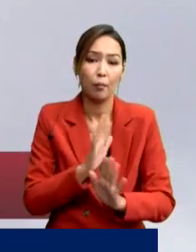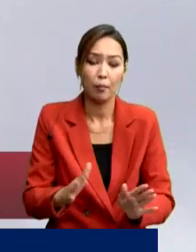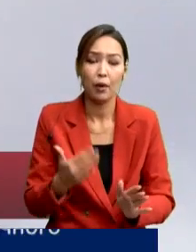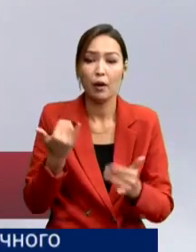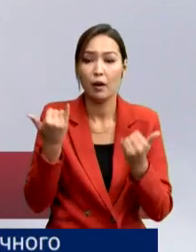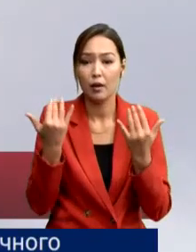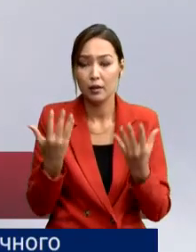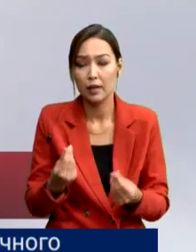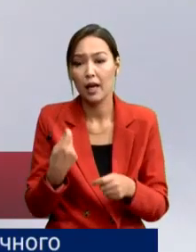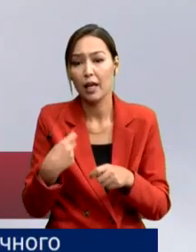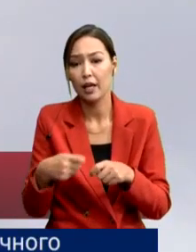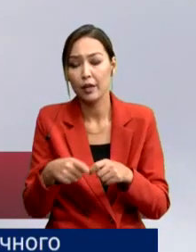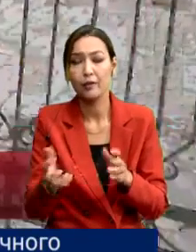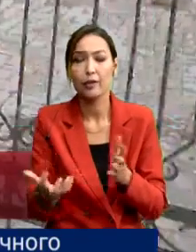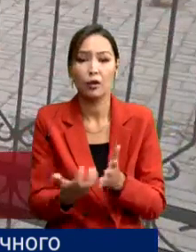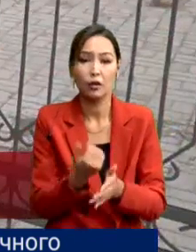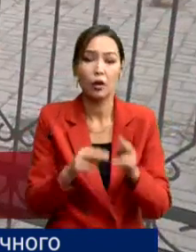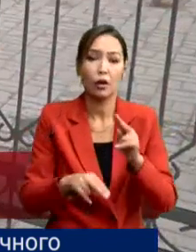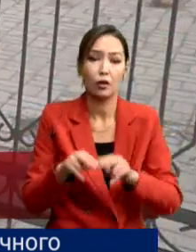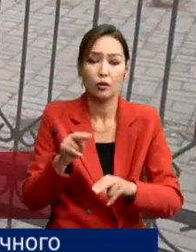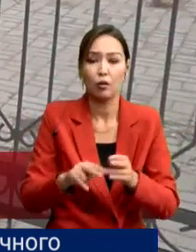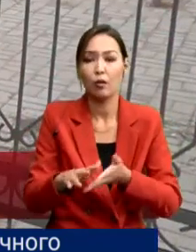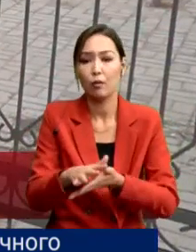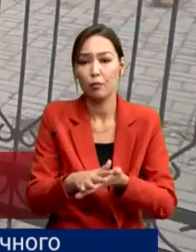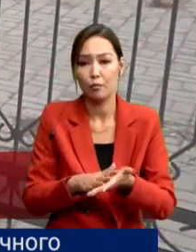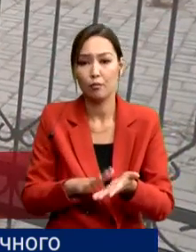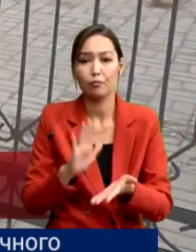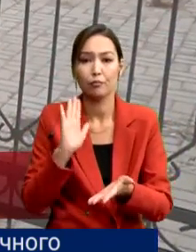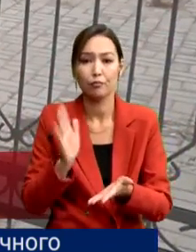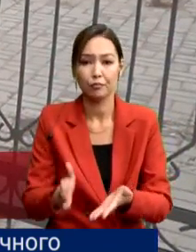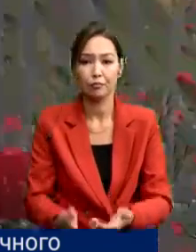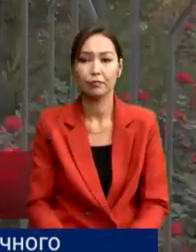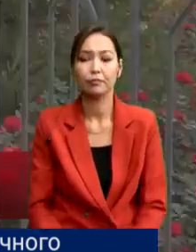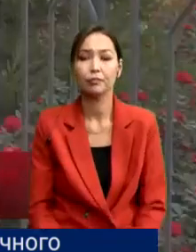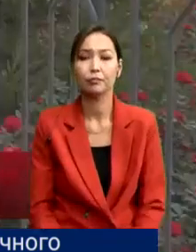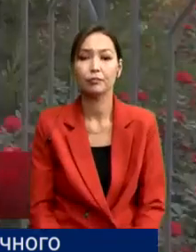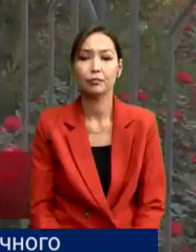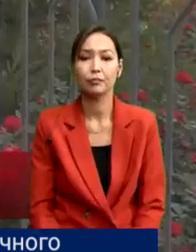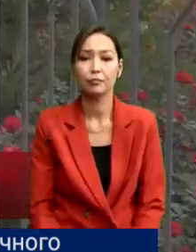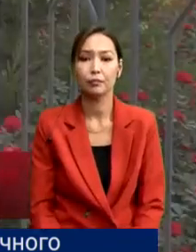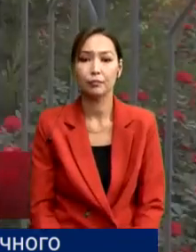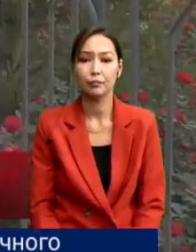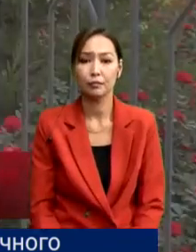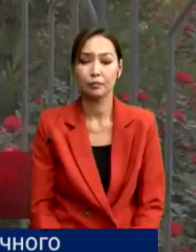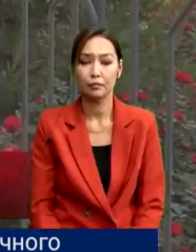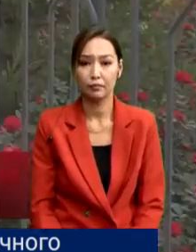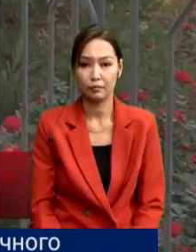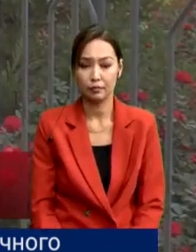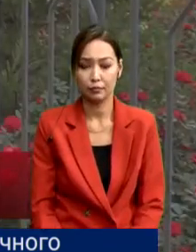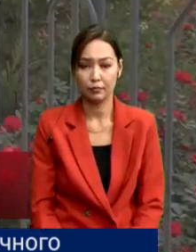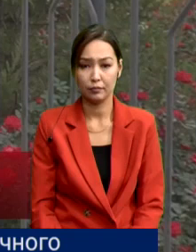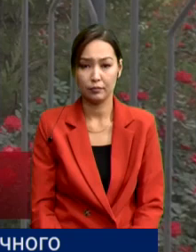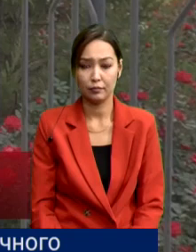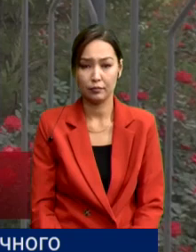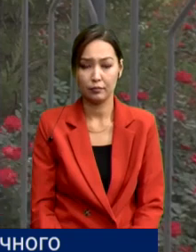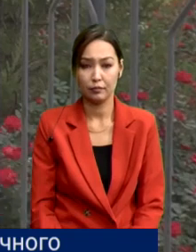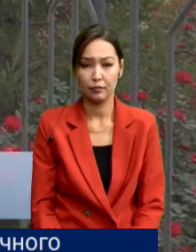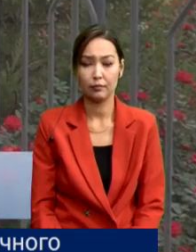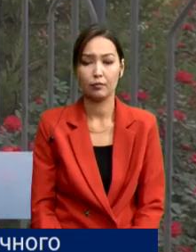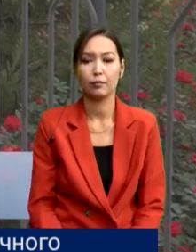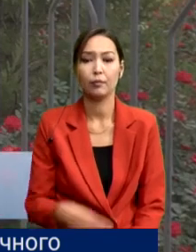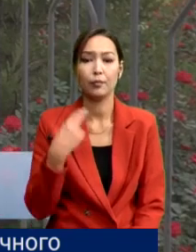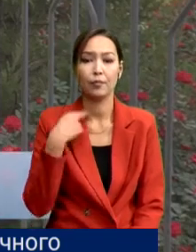қазір инвестор тауып құрылысты жалғастыруға әзірміз деп отыр. Есть несколько потенциальных инвесторов. Күдікке